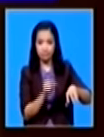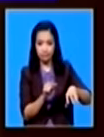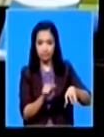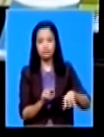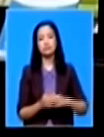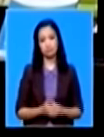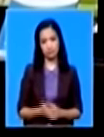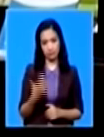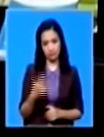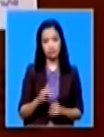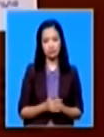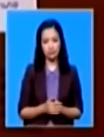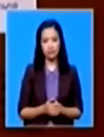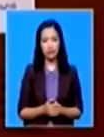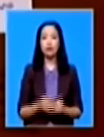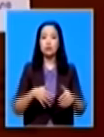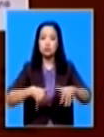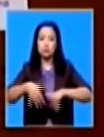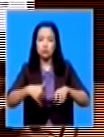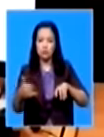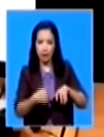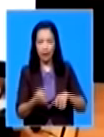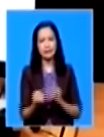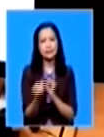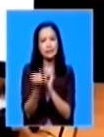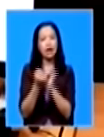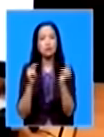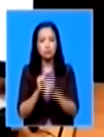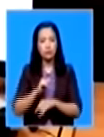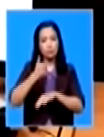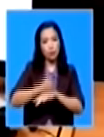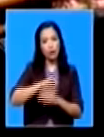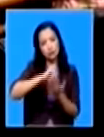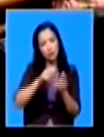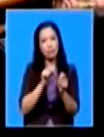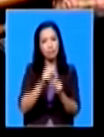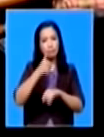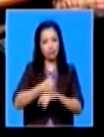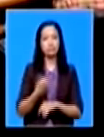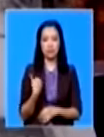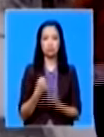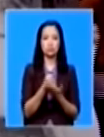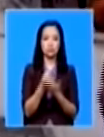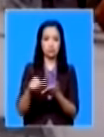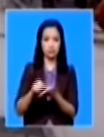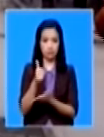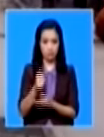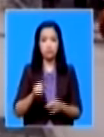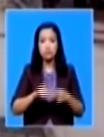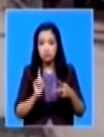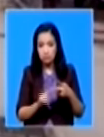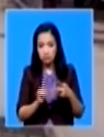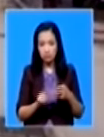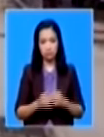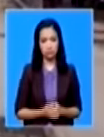นแล้วนะที่มันใกล้ชิดกันกับผู้ว่ากับนายอำเภอต่างๆจะได้แก้ไขในส่วนของรัฐได้ในอันที่สองก็คือมันต้